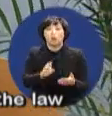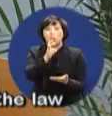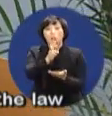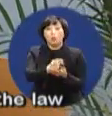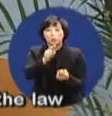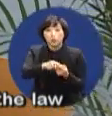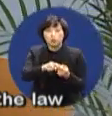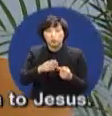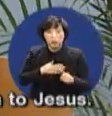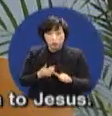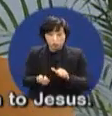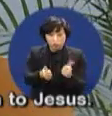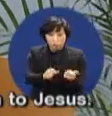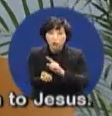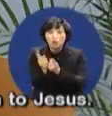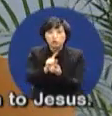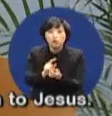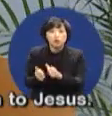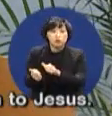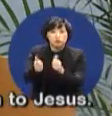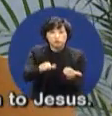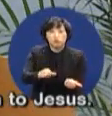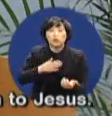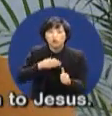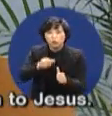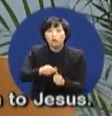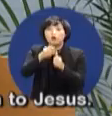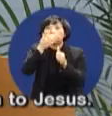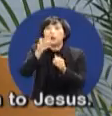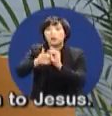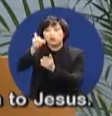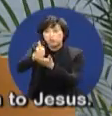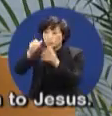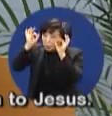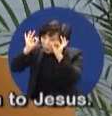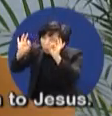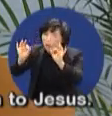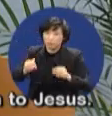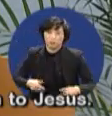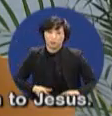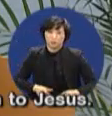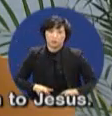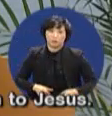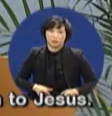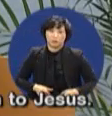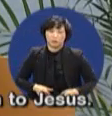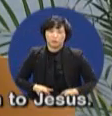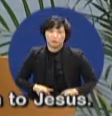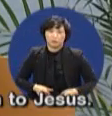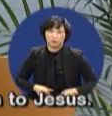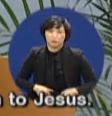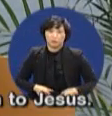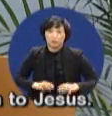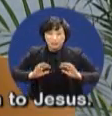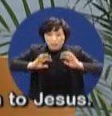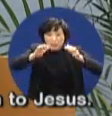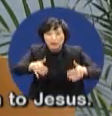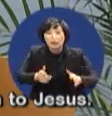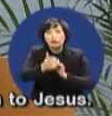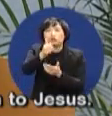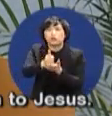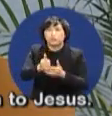법적으로 네 죽음을 대신 죽어서 너를 살릴 예수를 보라. 전 세계는